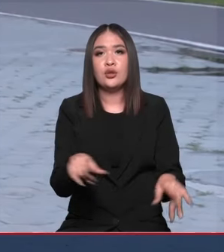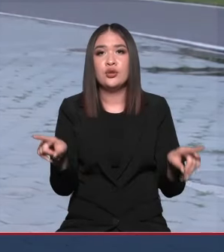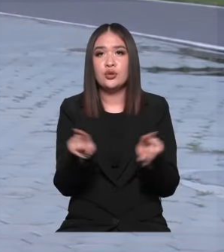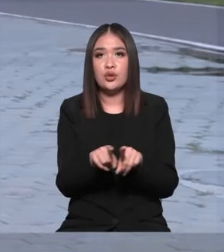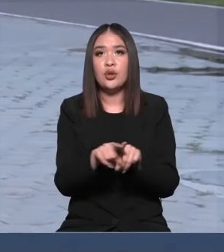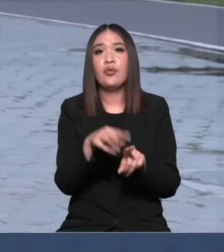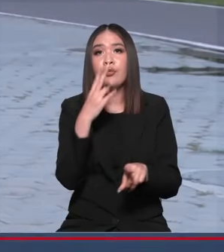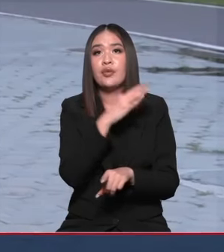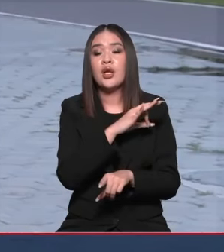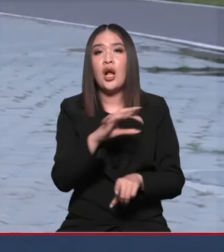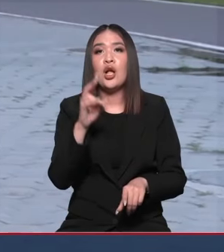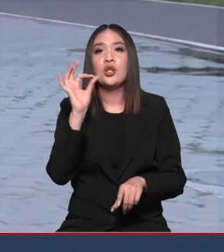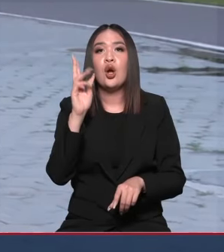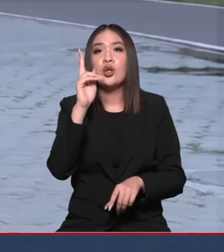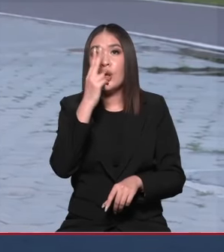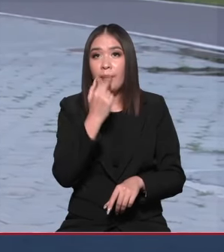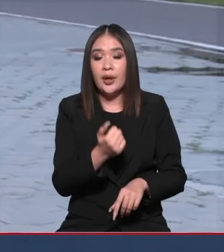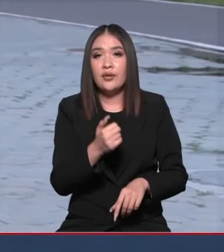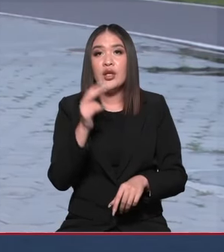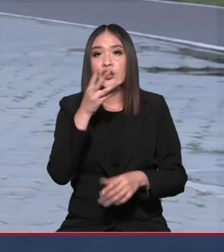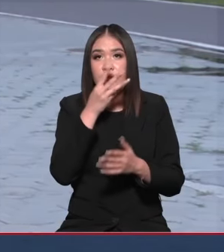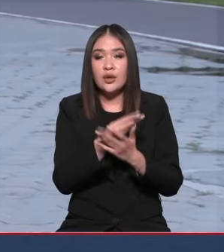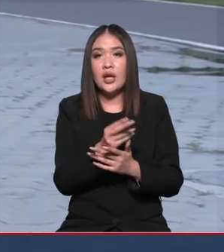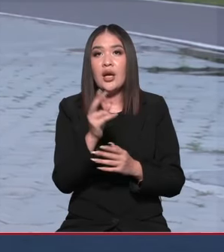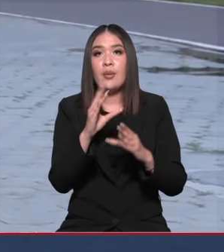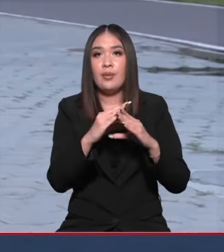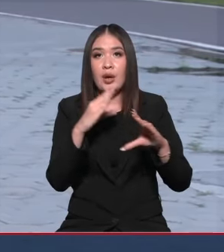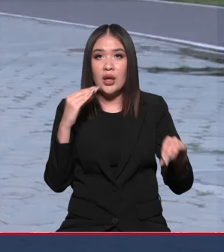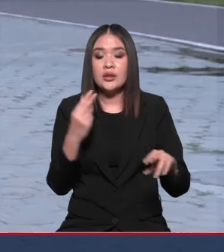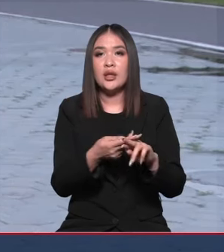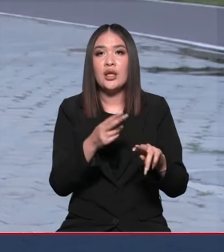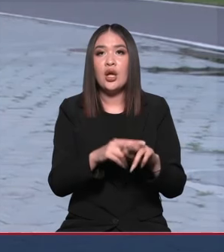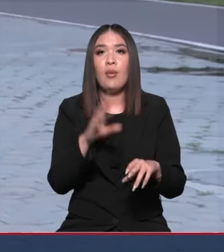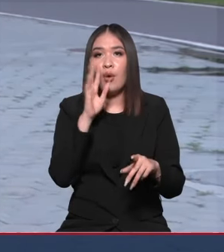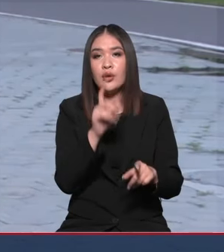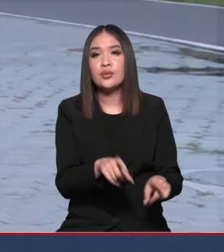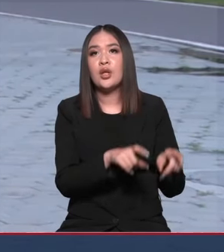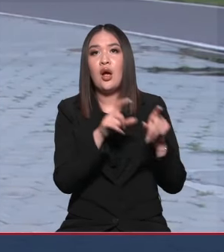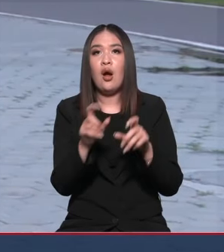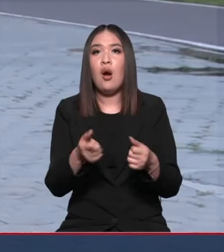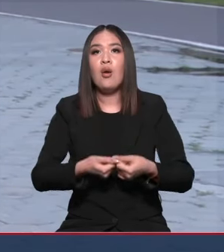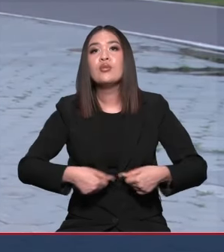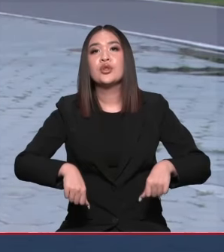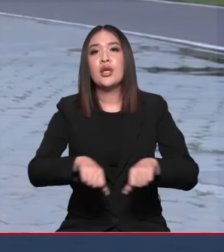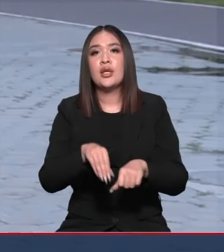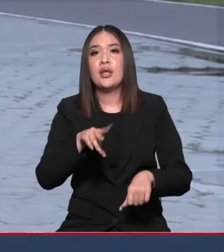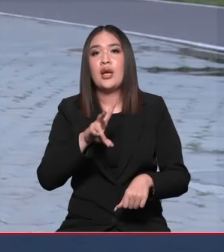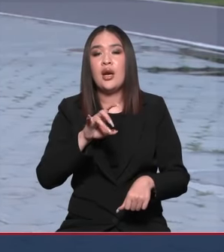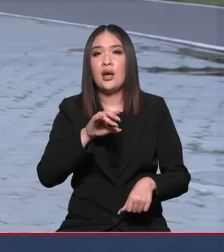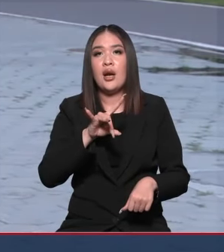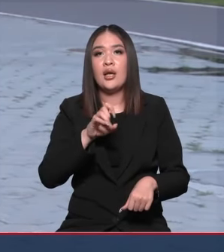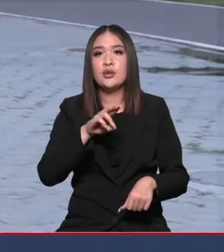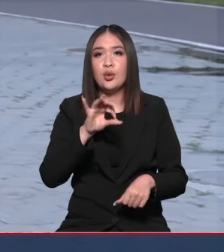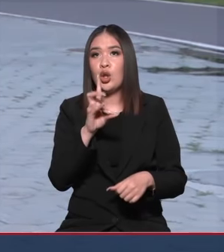очевидный факт. И вряд ли те, кто привык к собственному автомобилю, могут пересесть добровольно на общественный транспорт. А вот не